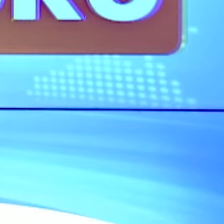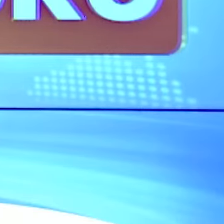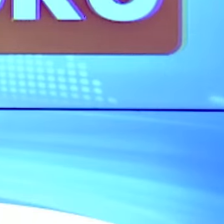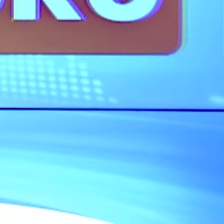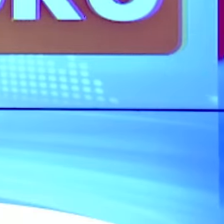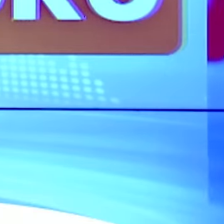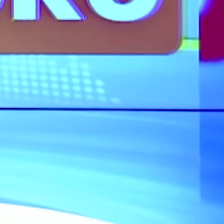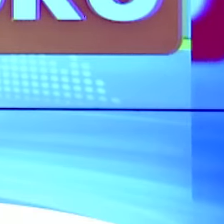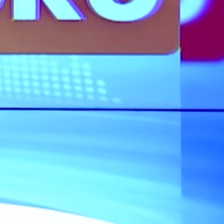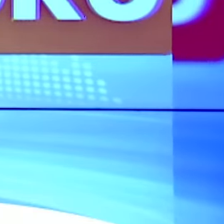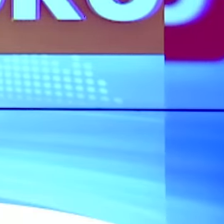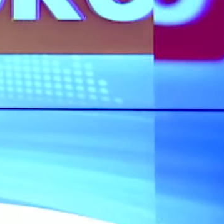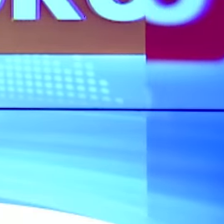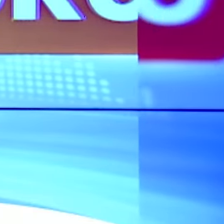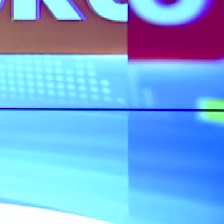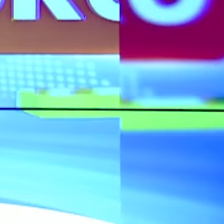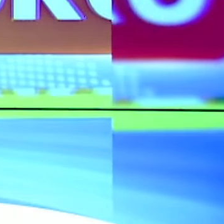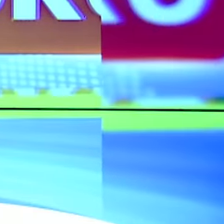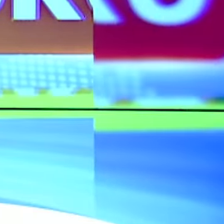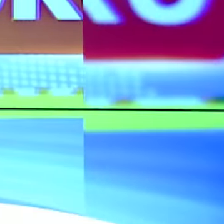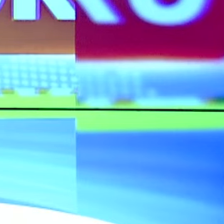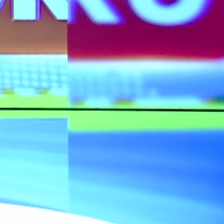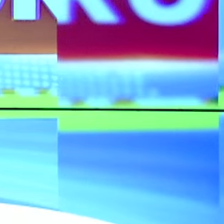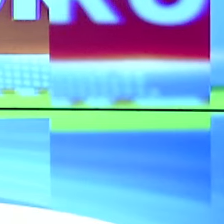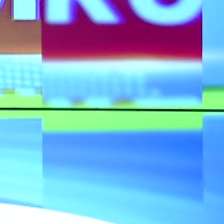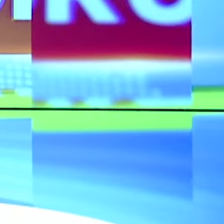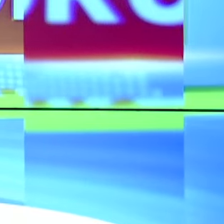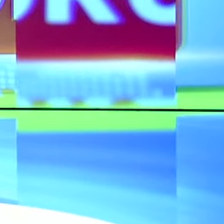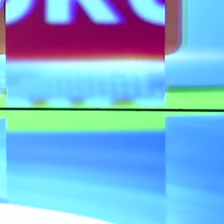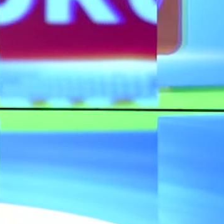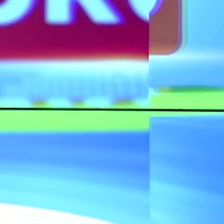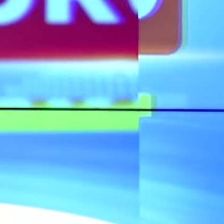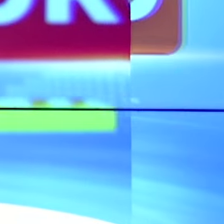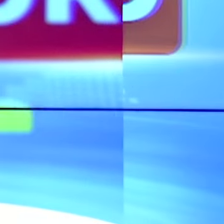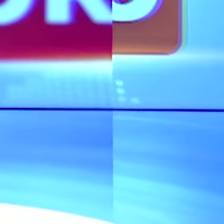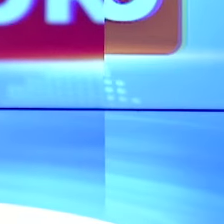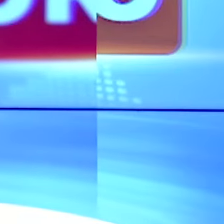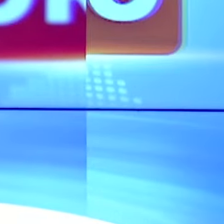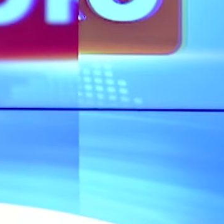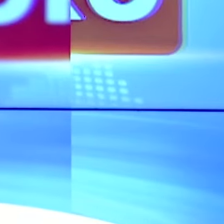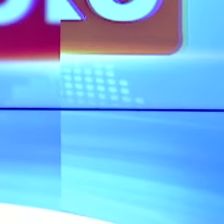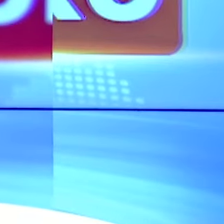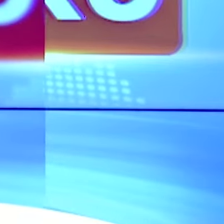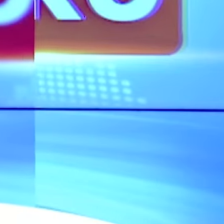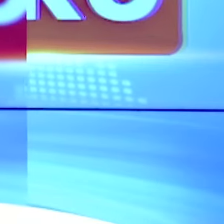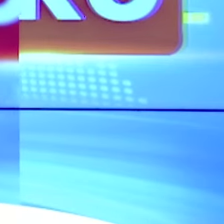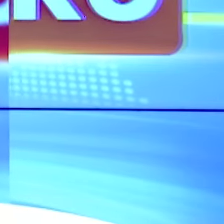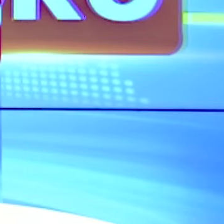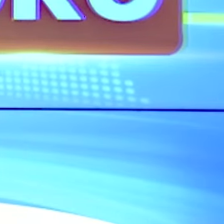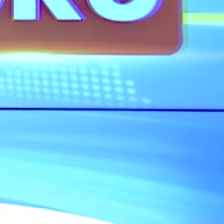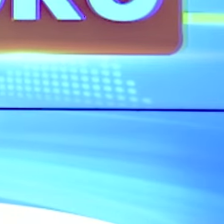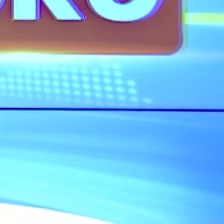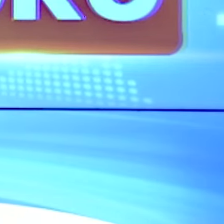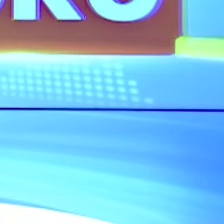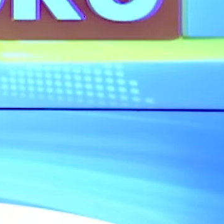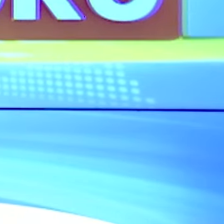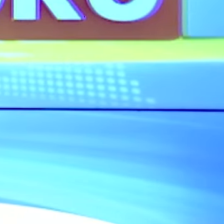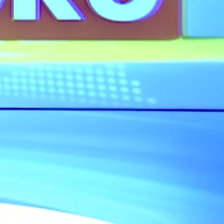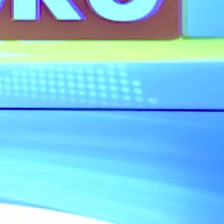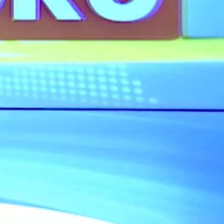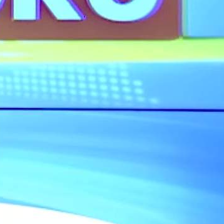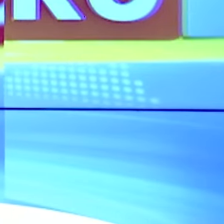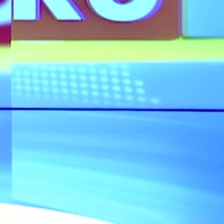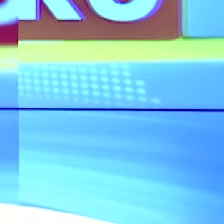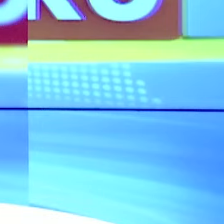Mu yandi makuru tugiye kuyavugwa mu buzima mu gihe hirya no hino mu mujyi wa Musanze hakajijwe ingamba zo